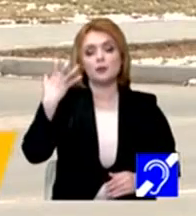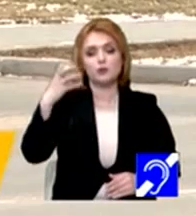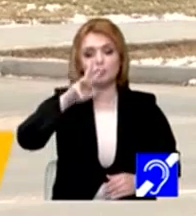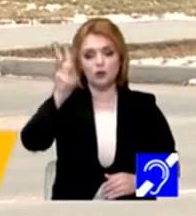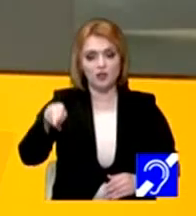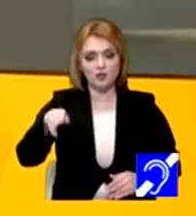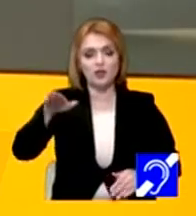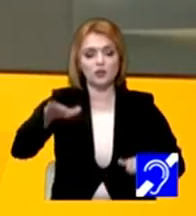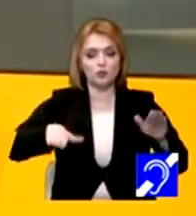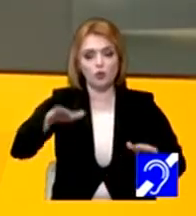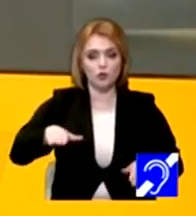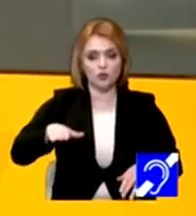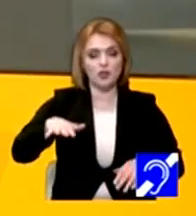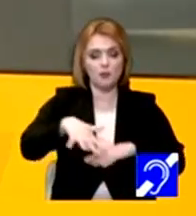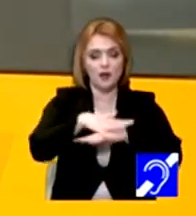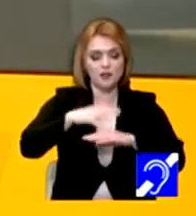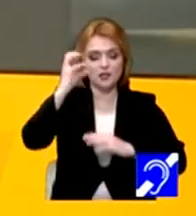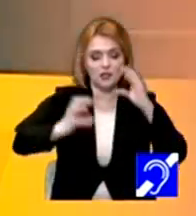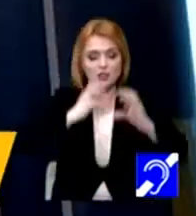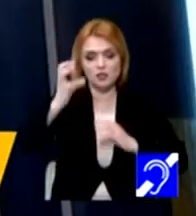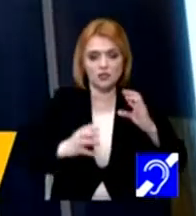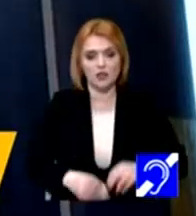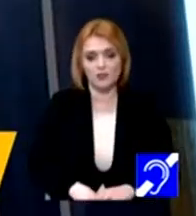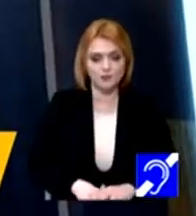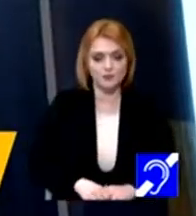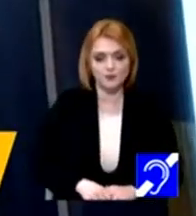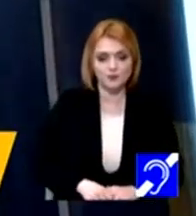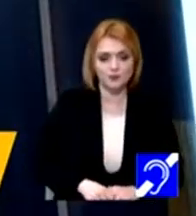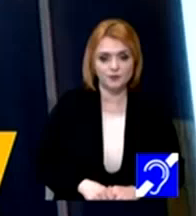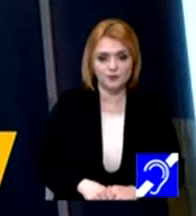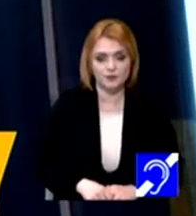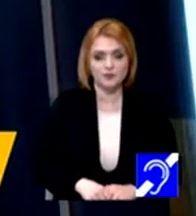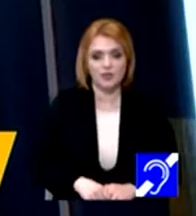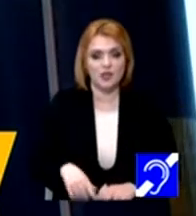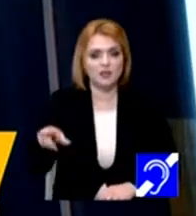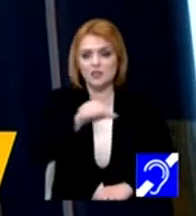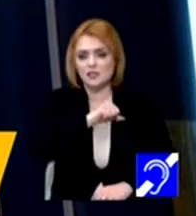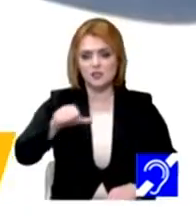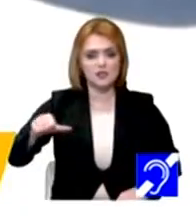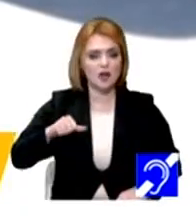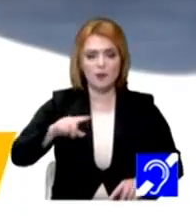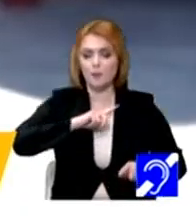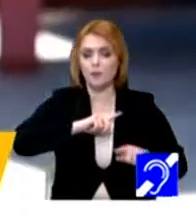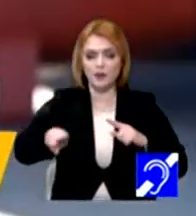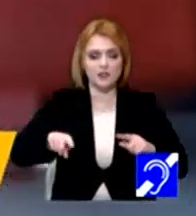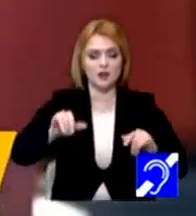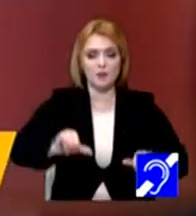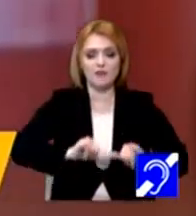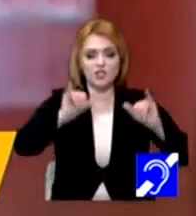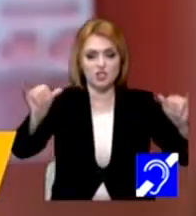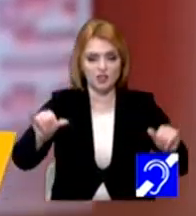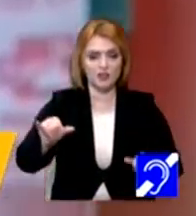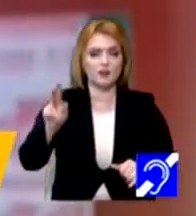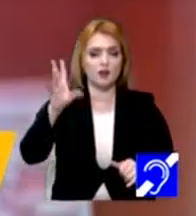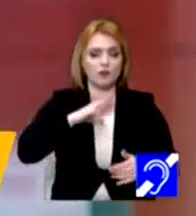pentru o tonă și cu peste 270 de dolari pentru o tonă de benzină. Este cea mai accelerată creștere înregistrată pe piața